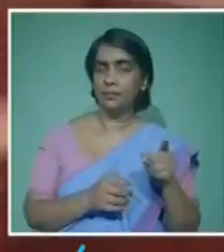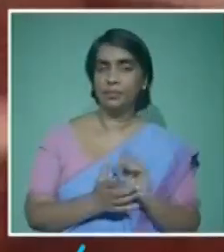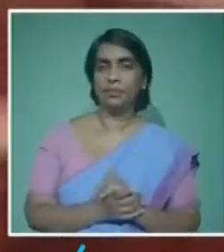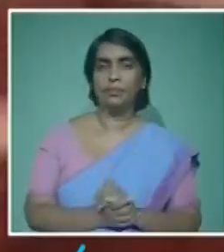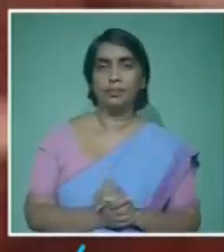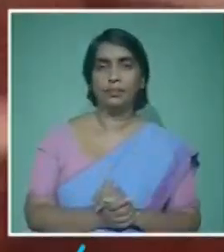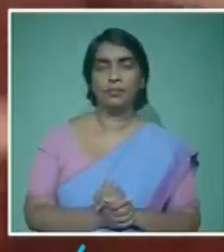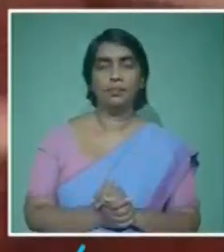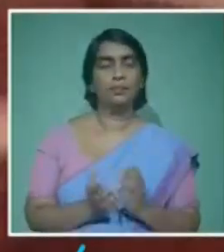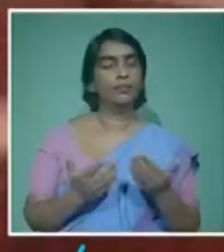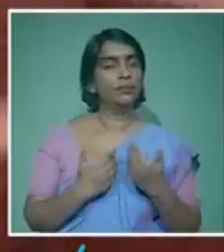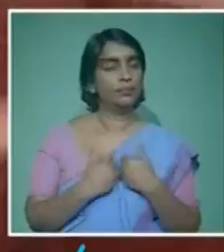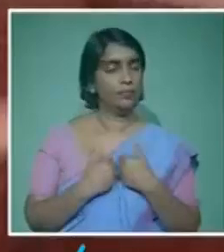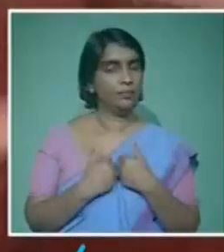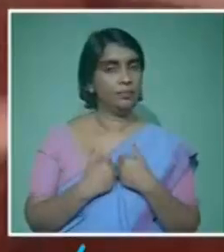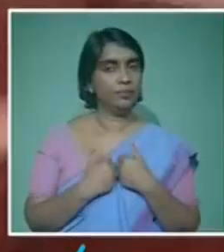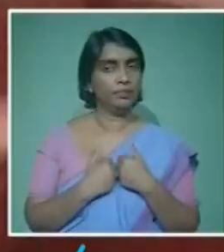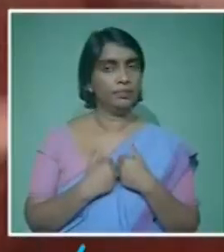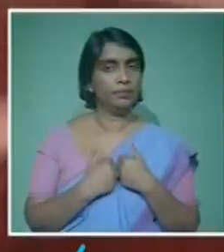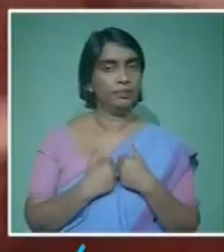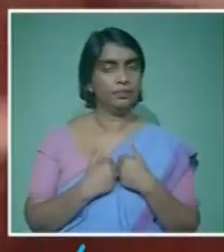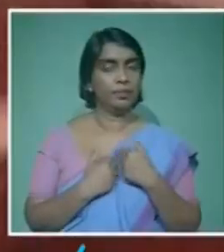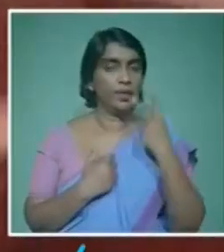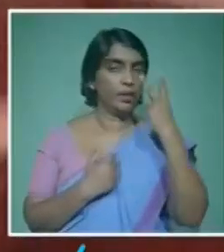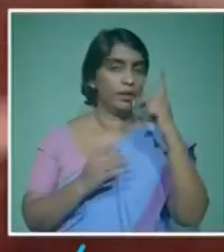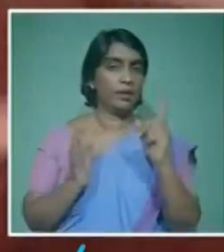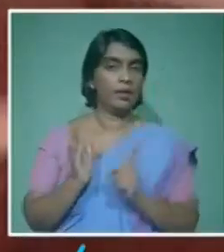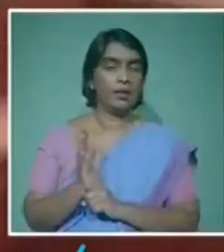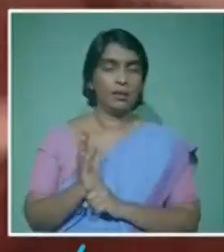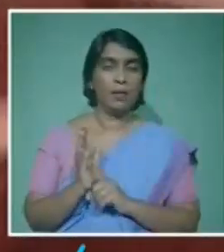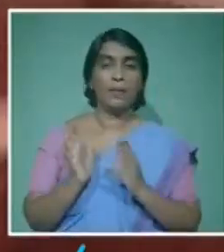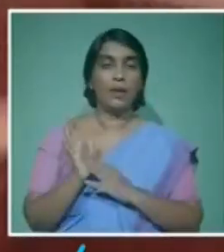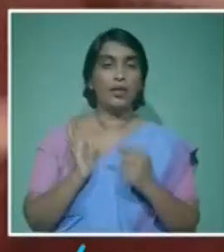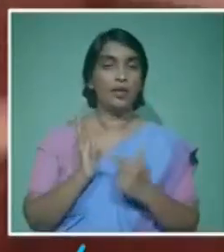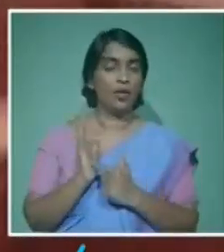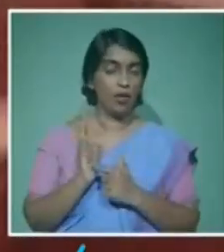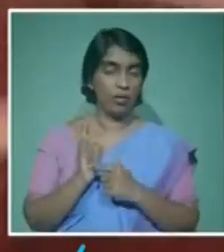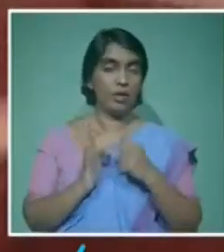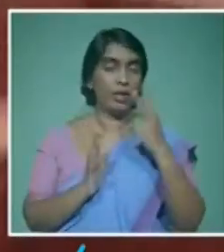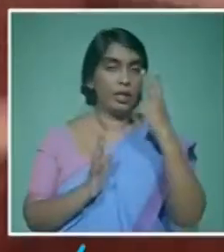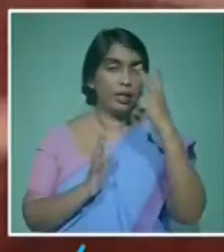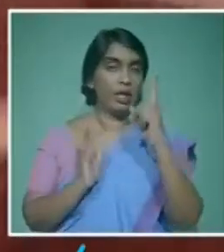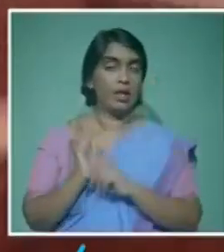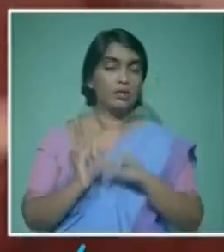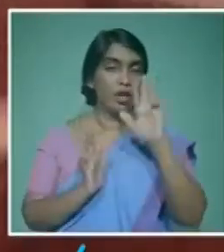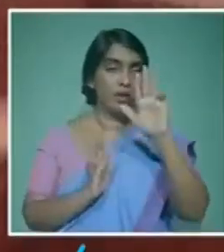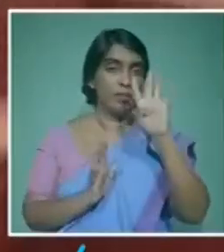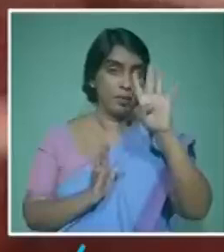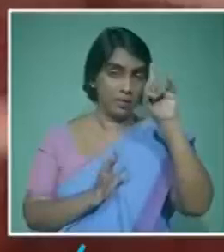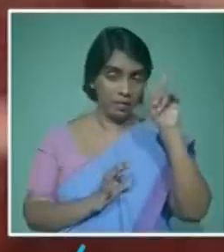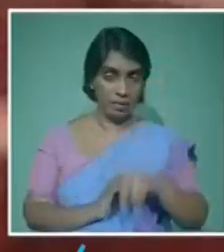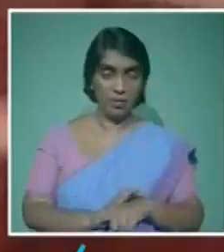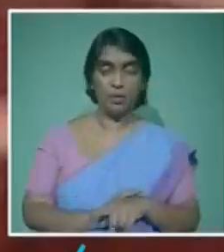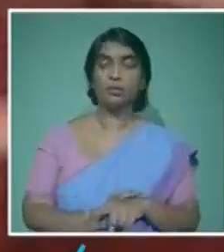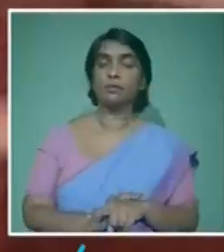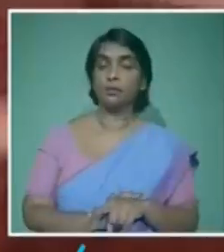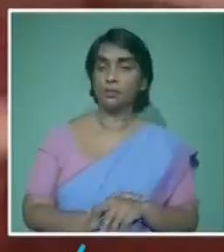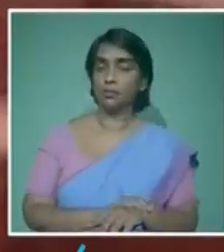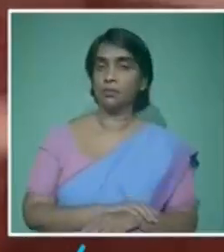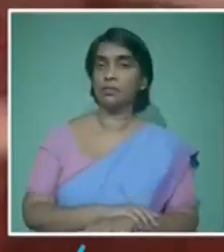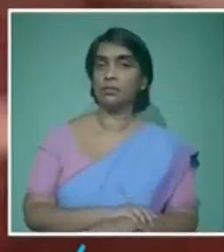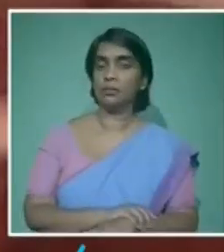290,640 மெட்ரிக் டன் உற்பத்திகளை இடர் மிகுந்த இந்த காலப்பகுதியில் மேற்கொள்ள இயலுமாக இருந்துள்ளது.